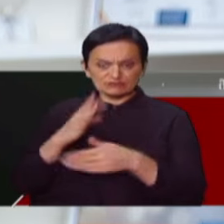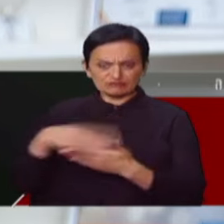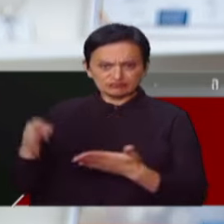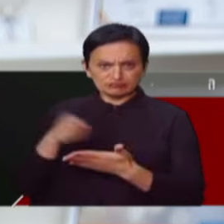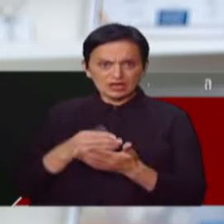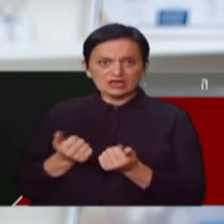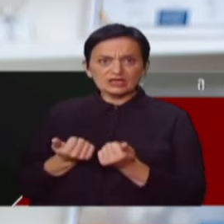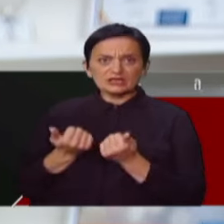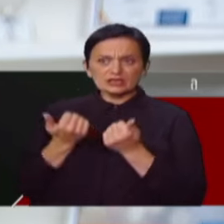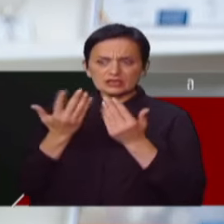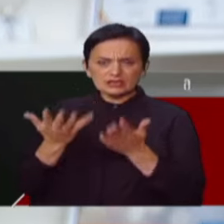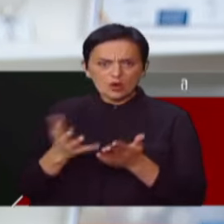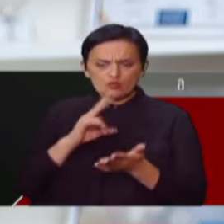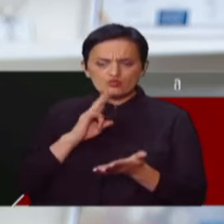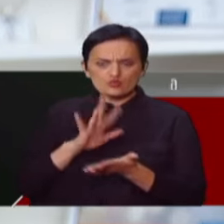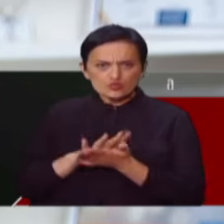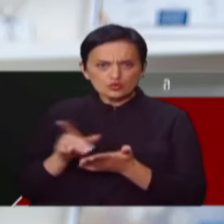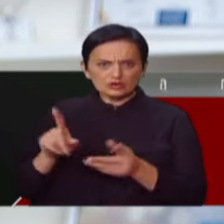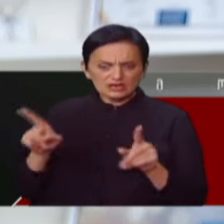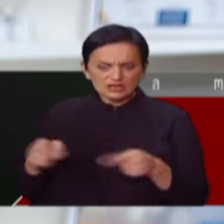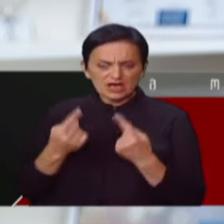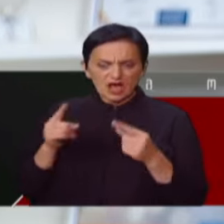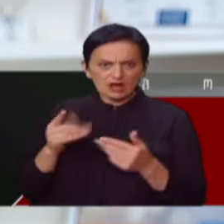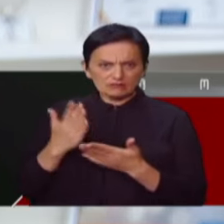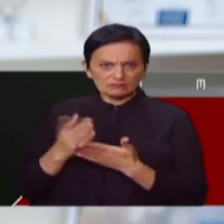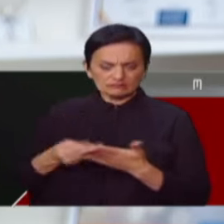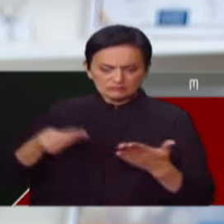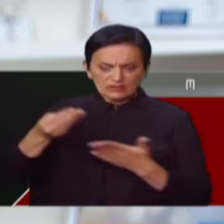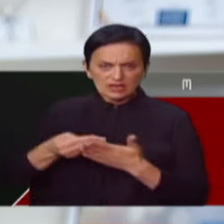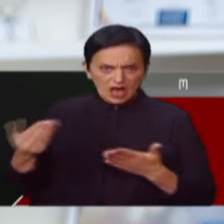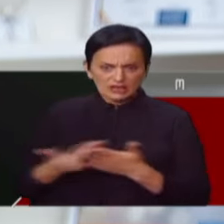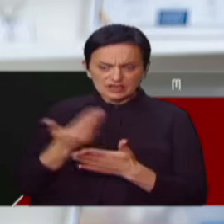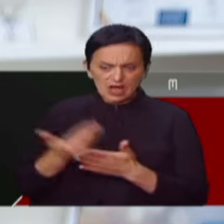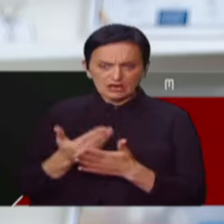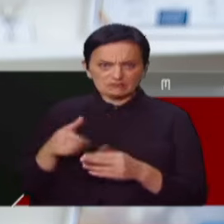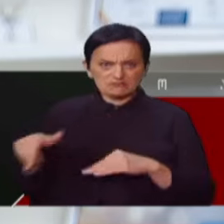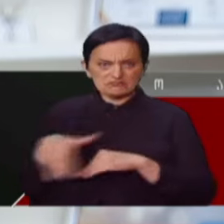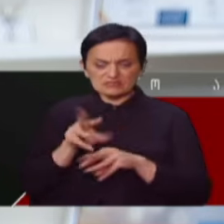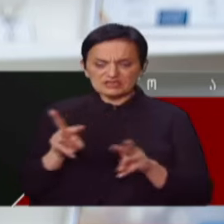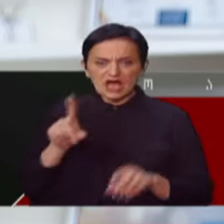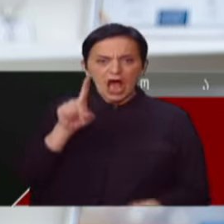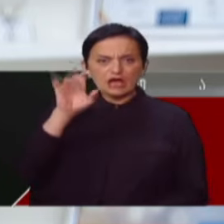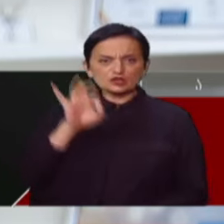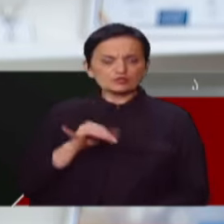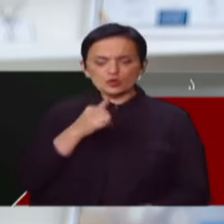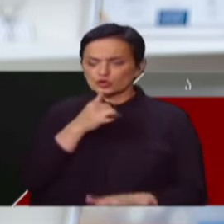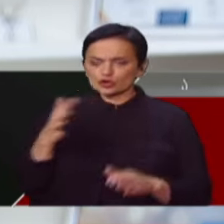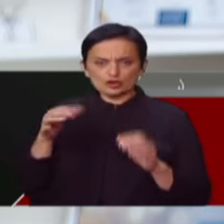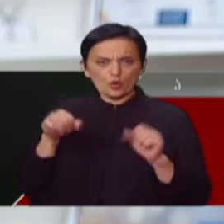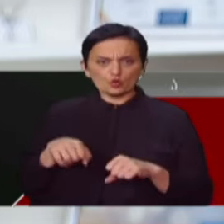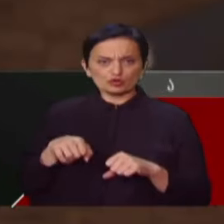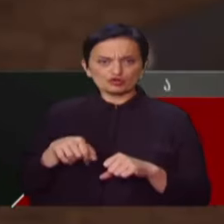დიდი რაოდენობაა და მუდმივად ხდება განახლება ამ ვებგვერდების მისამართის, რომ 100% შეუძლებელია